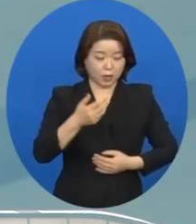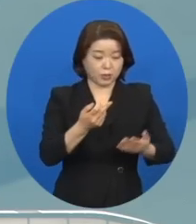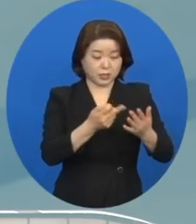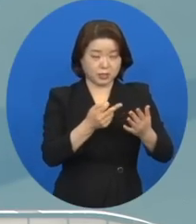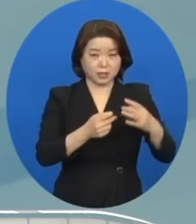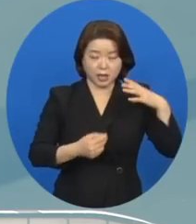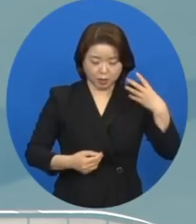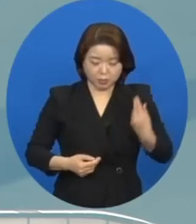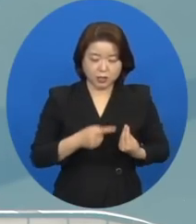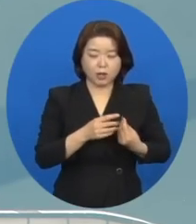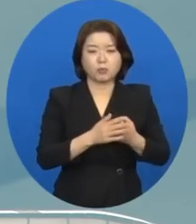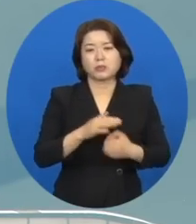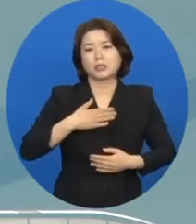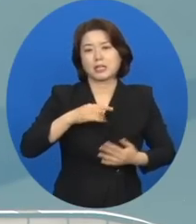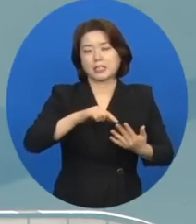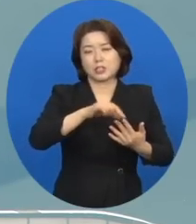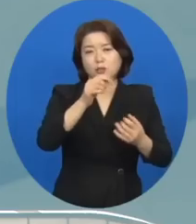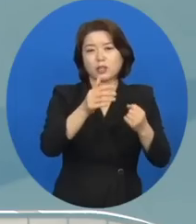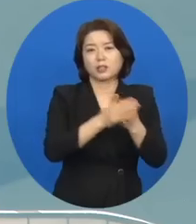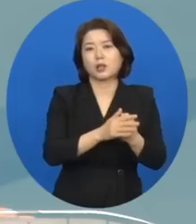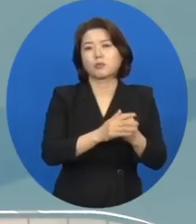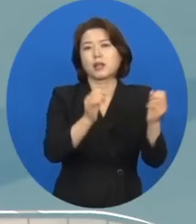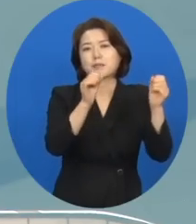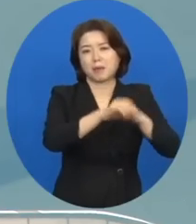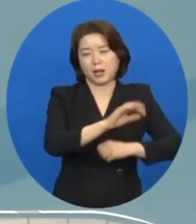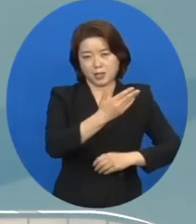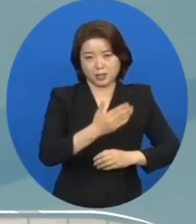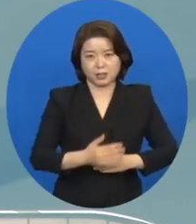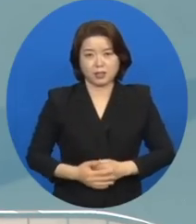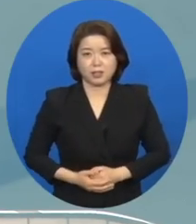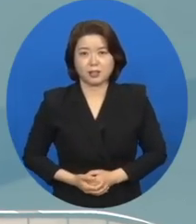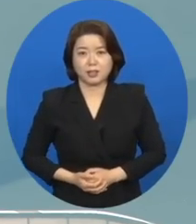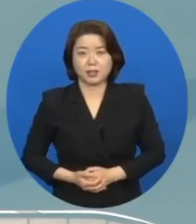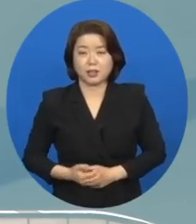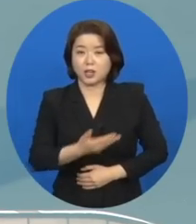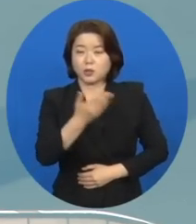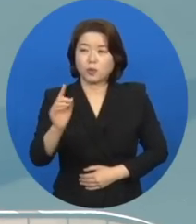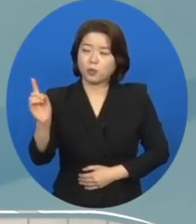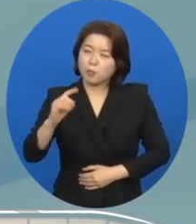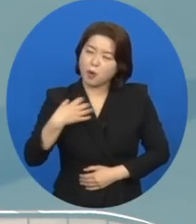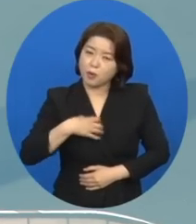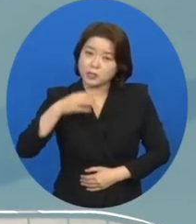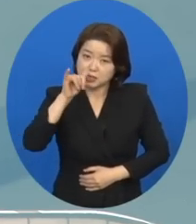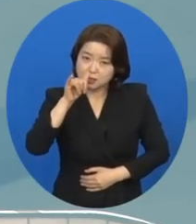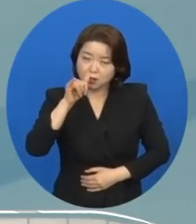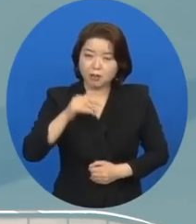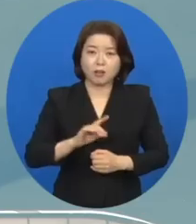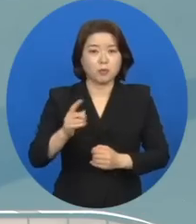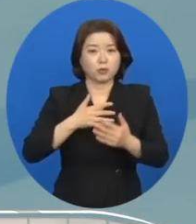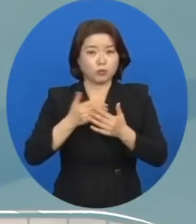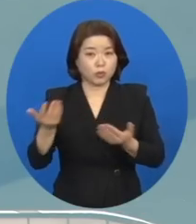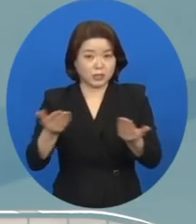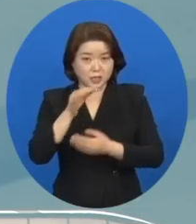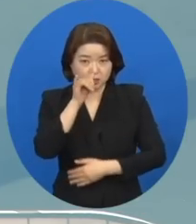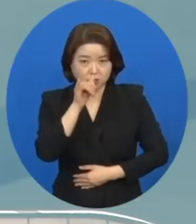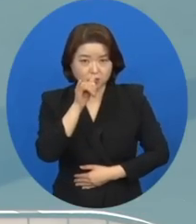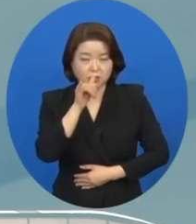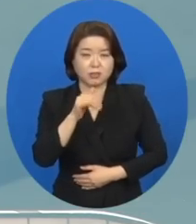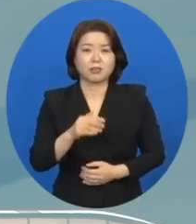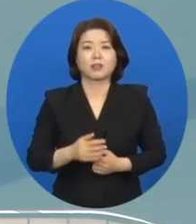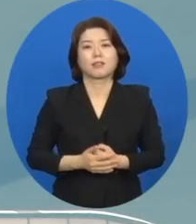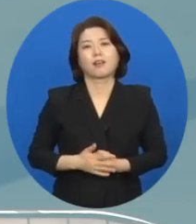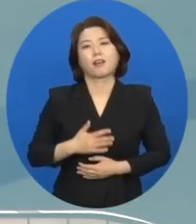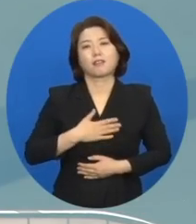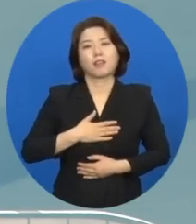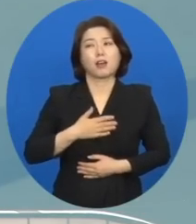멸망을 당하게 되죠. 여러분, 지금 무엇이 염려가 되십니까? 무엇이 두려우십니까?